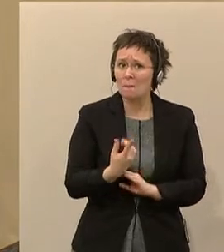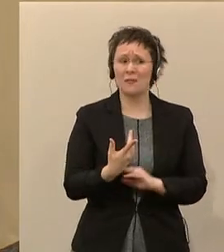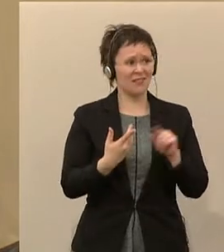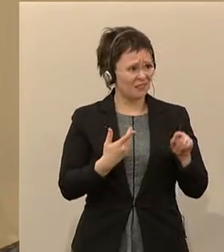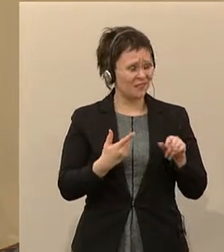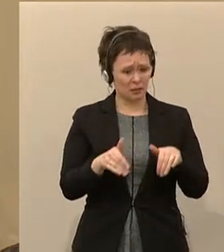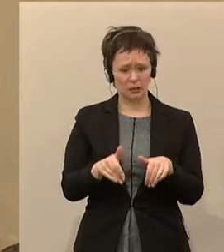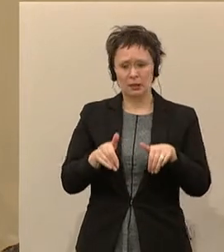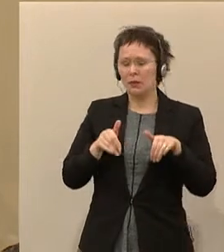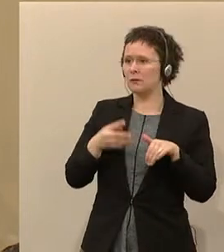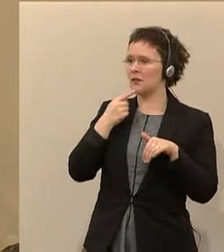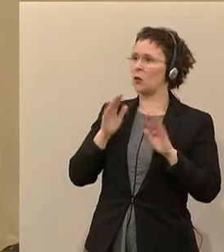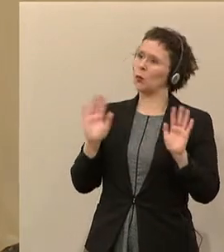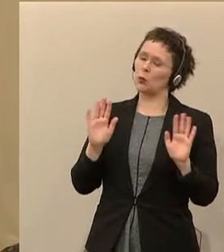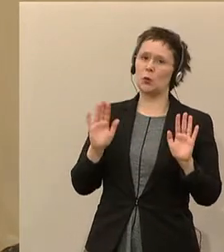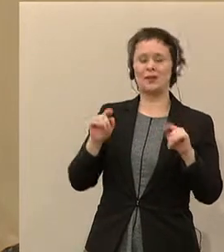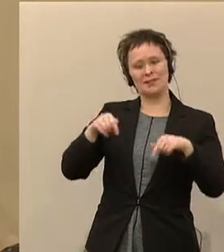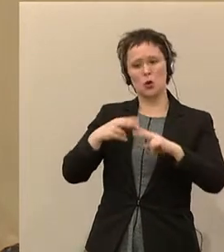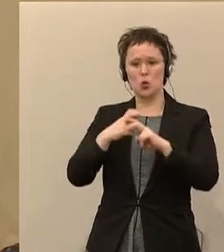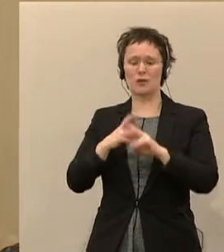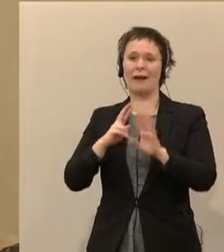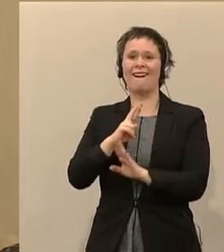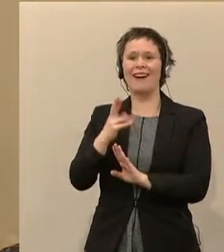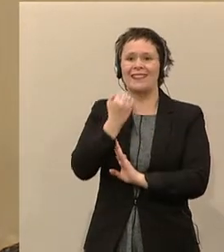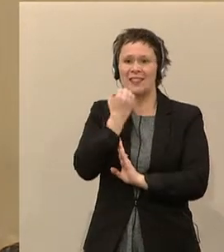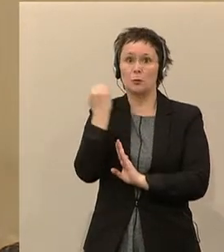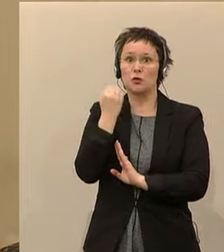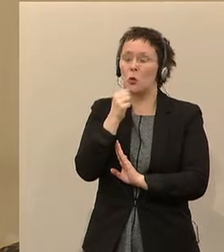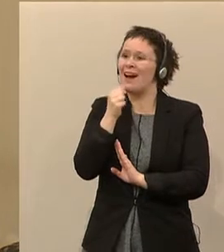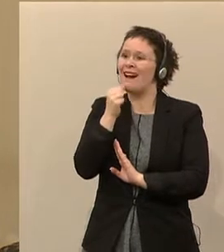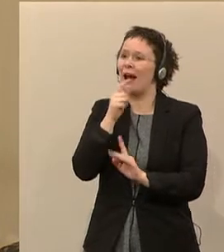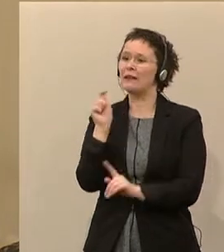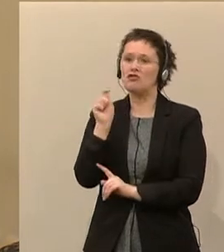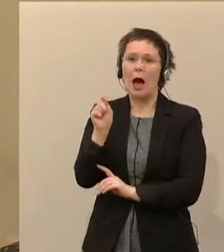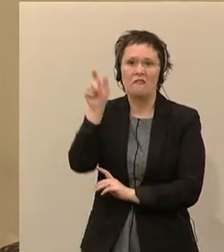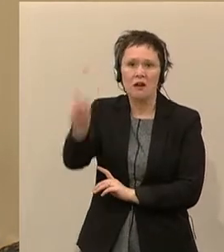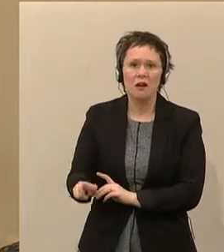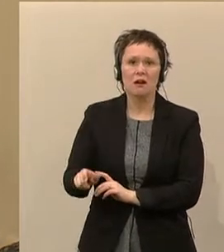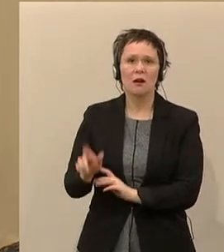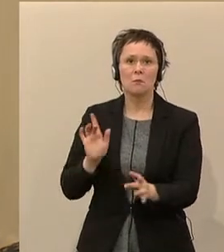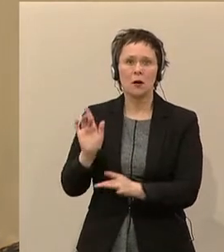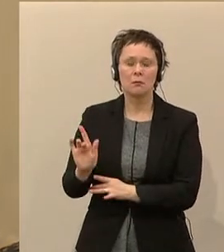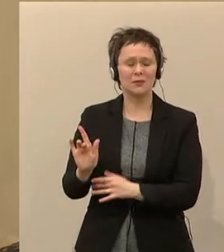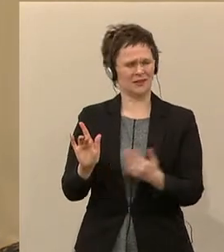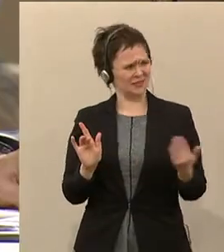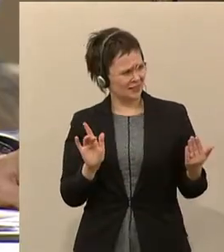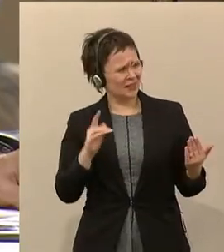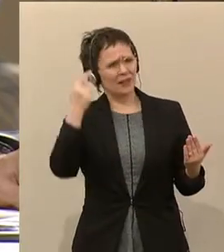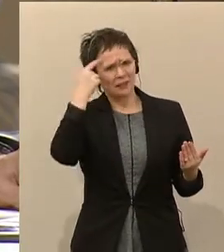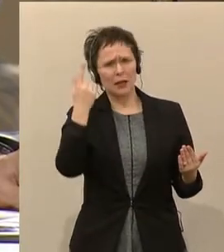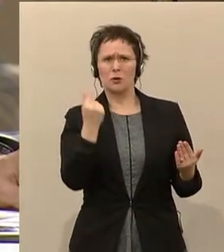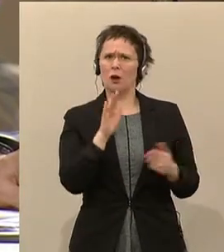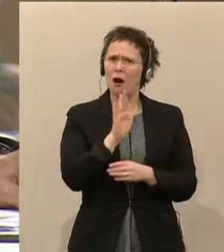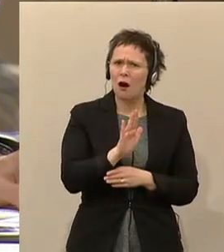zurückzuziehen, dass Rechtsextremismus kein Straftatbestand ist, zeigt den fehlenden politischen Willen, eine verfassungs-